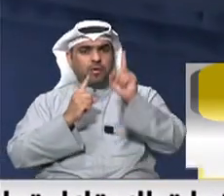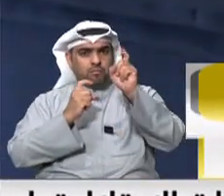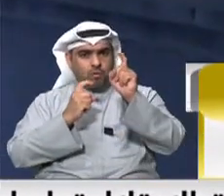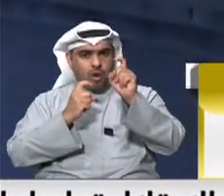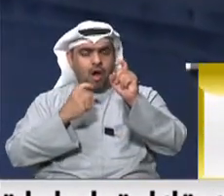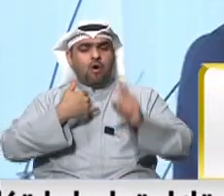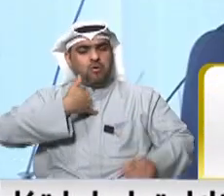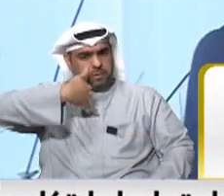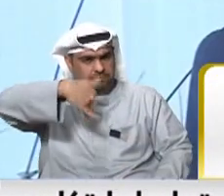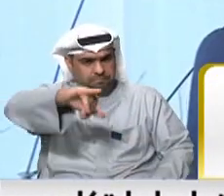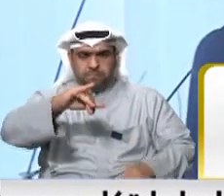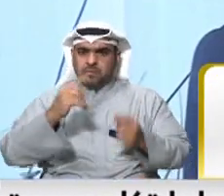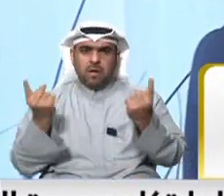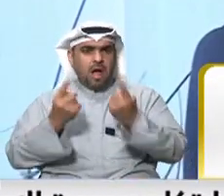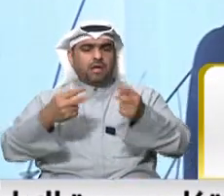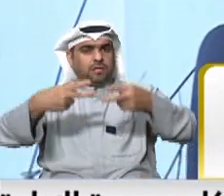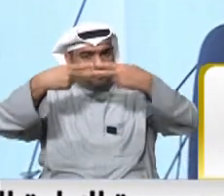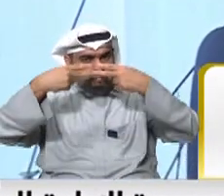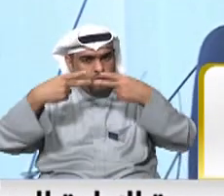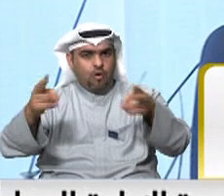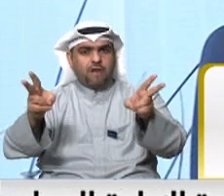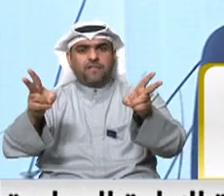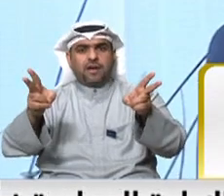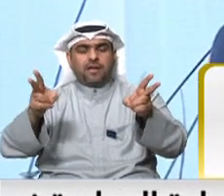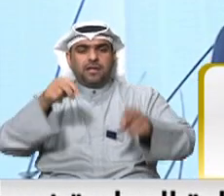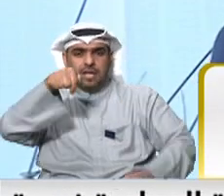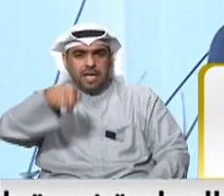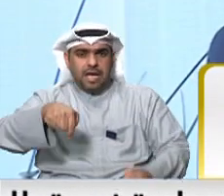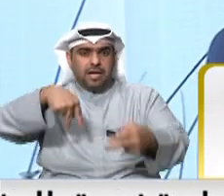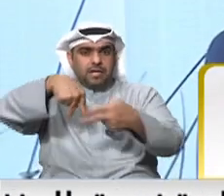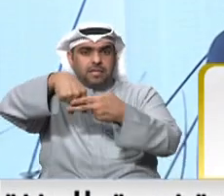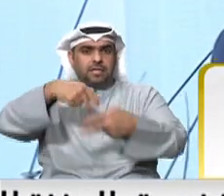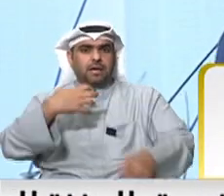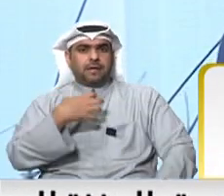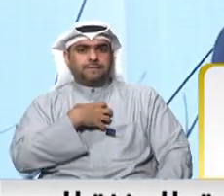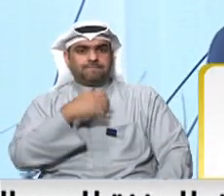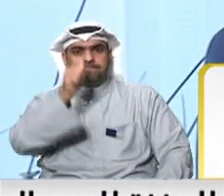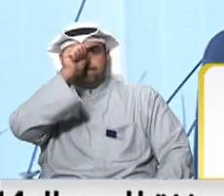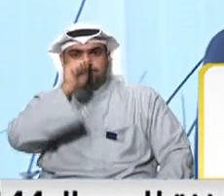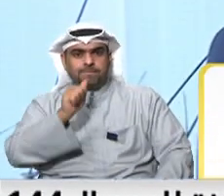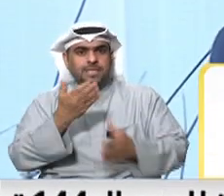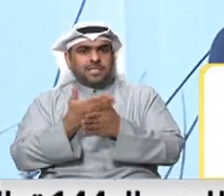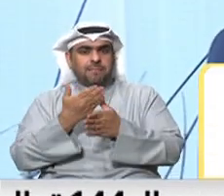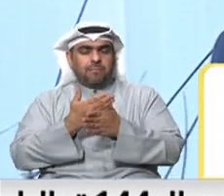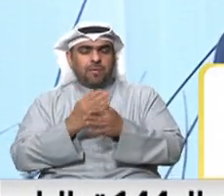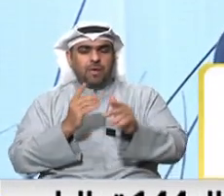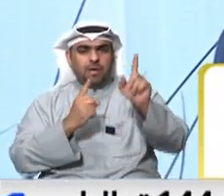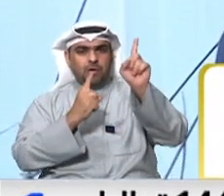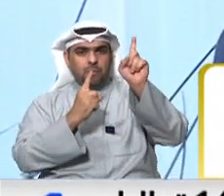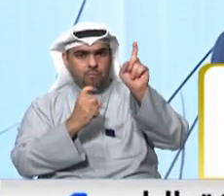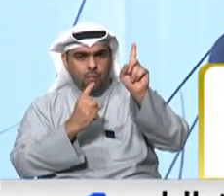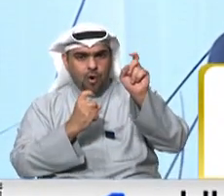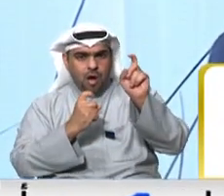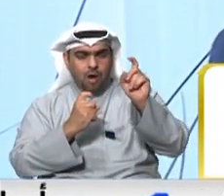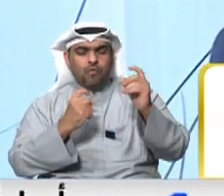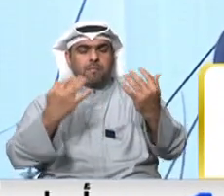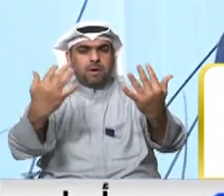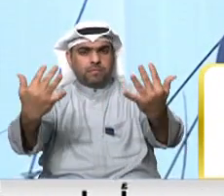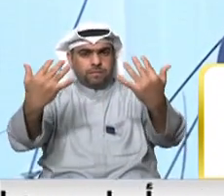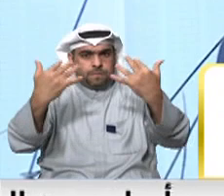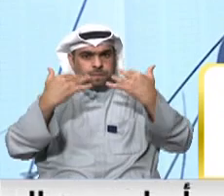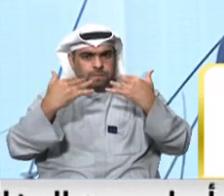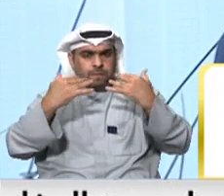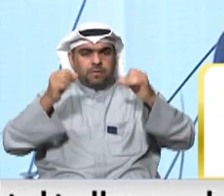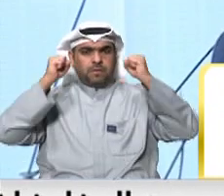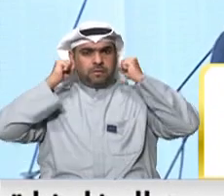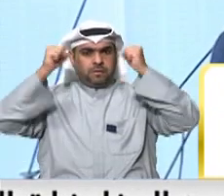يتوحد سيفرض الكبح على هذه الإجراءات والتمادي والتغول في الدم الفلسطيني الذي تلجأ